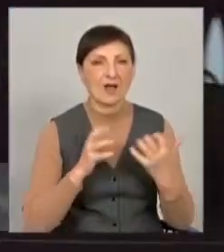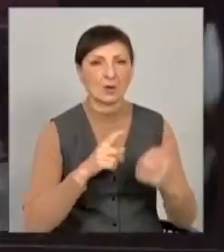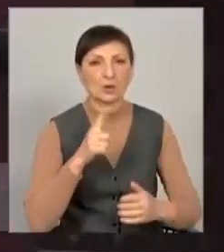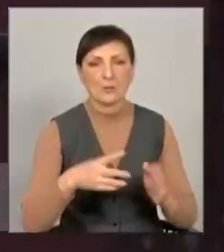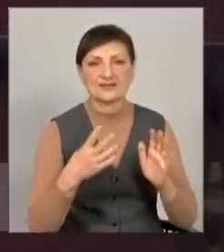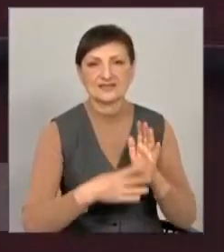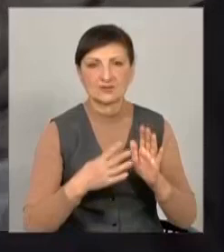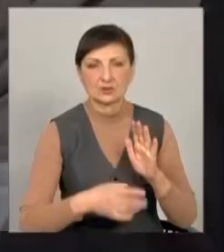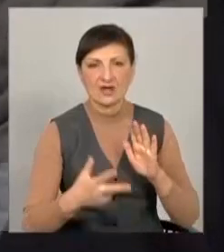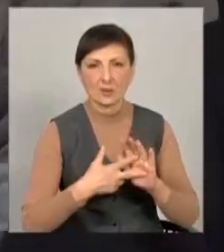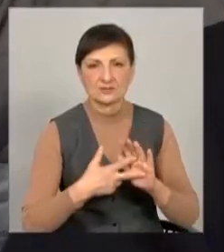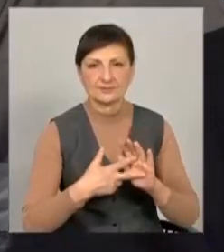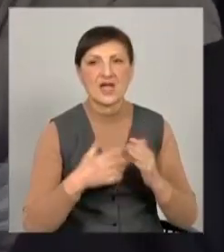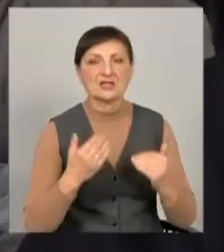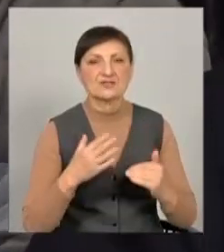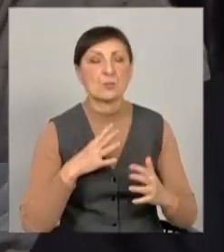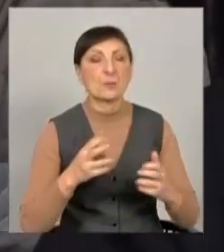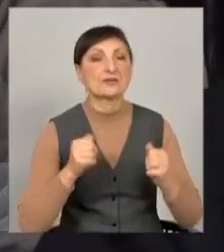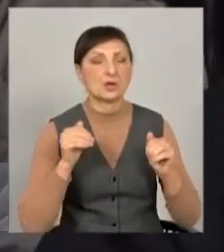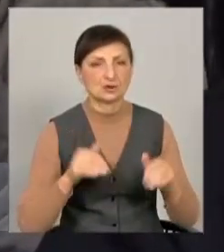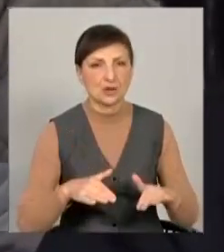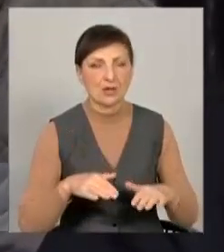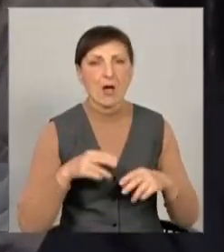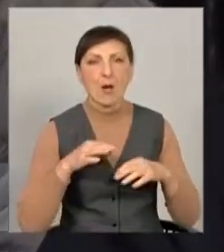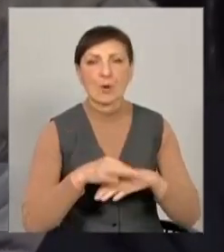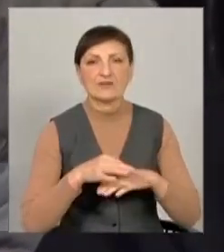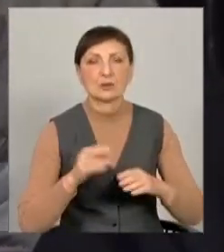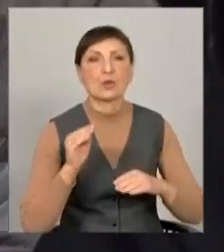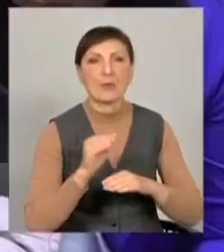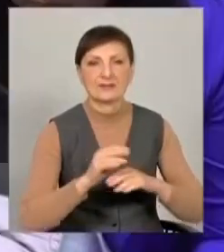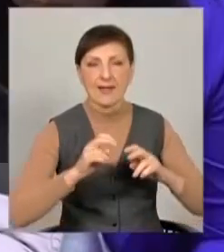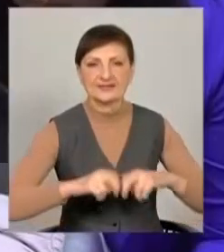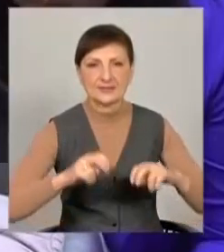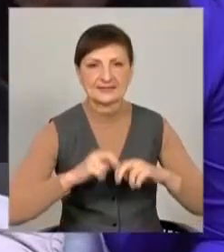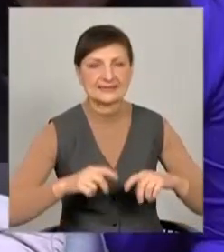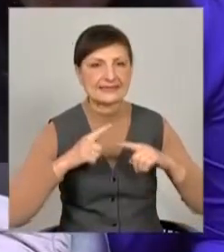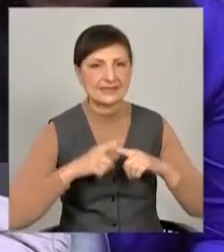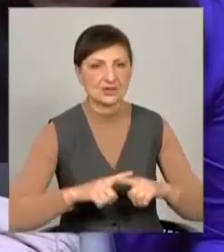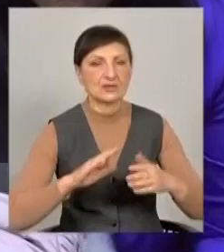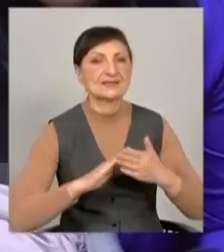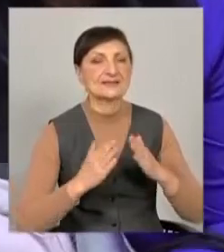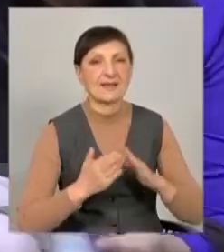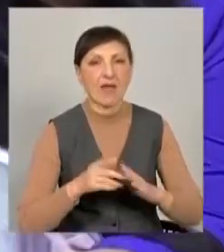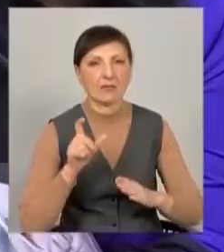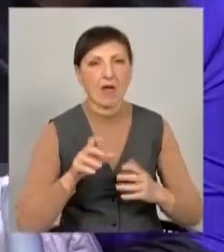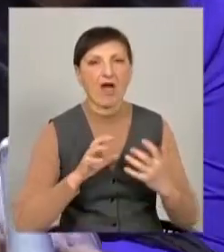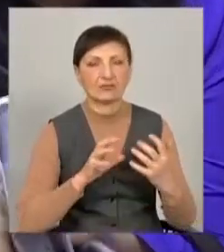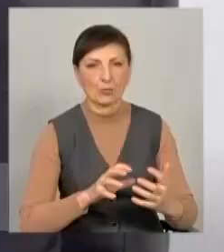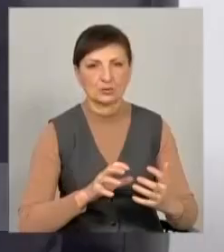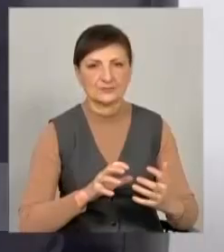номер 98. Сегодня было принято решение о проведении дополнительной экспертизы технического состояния пассажирского